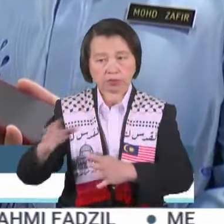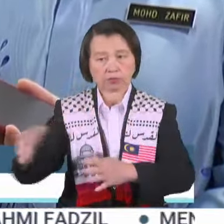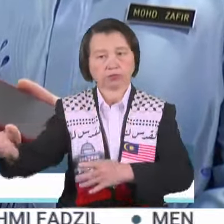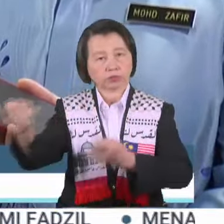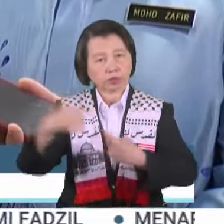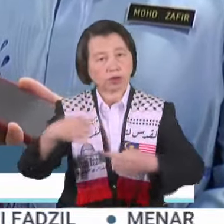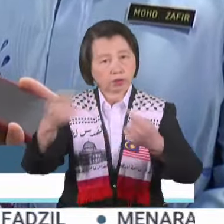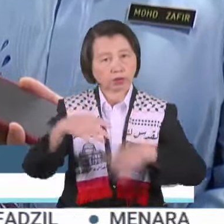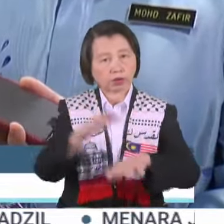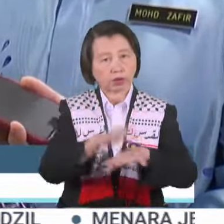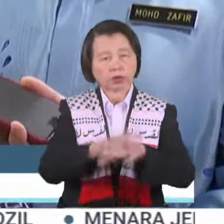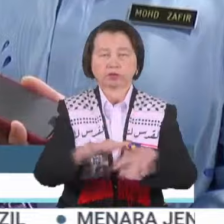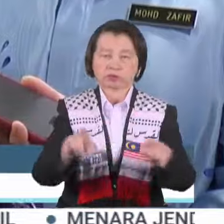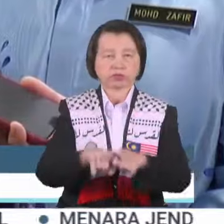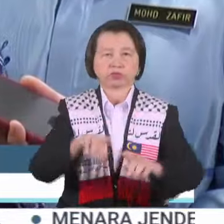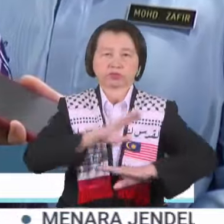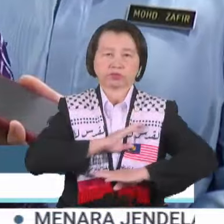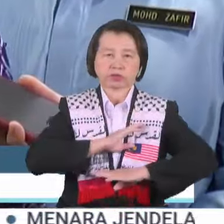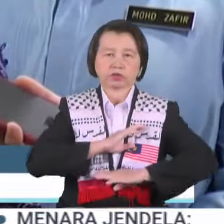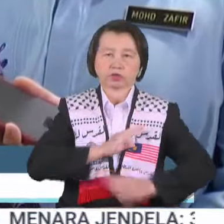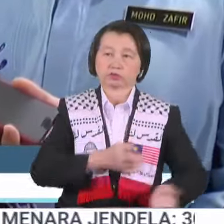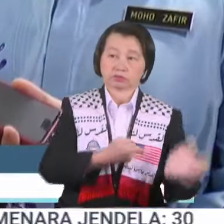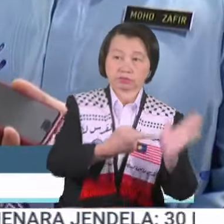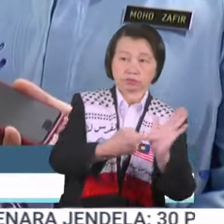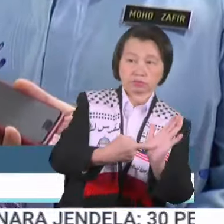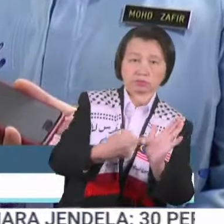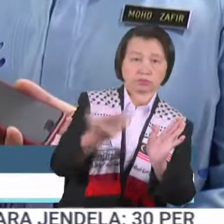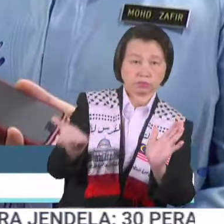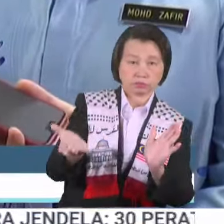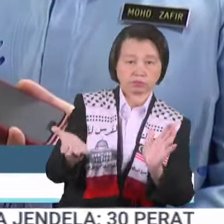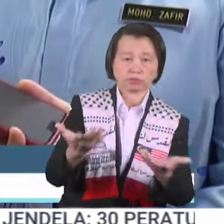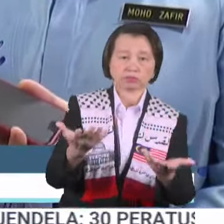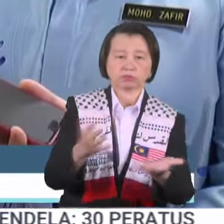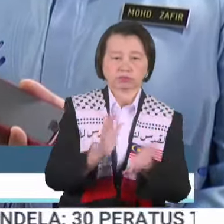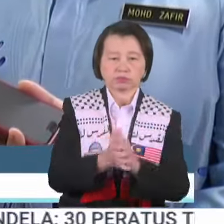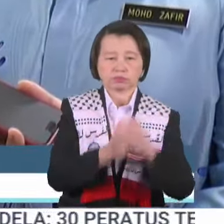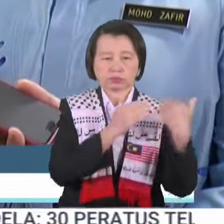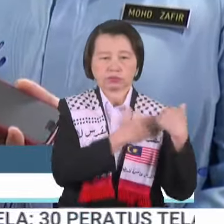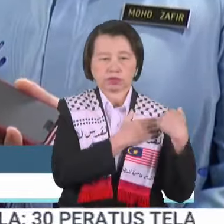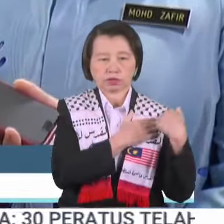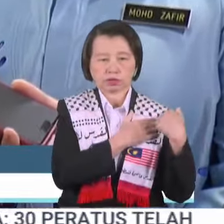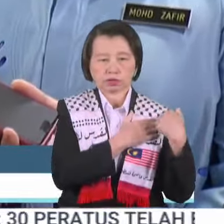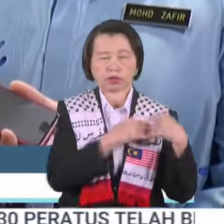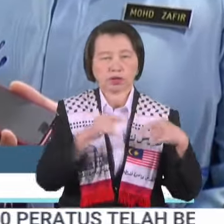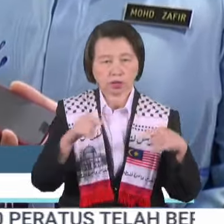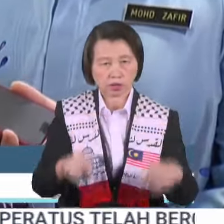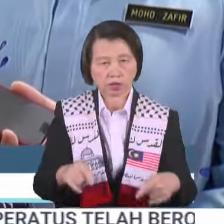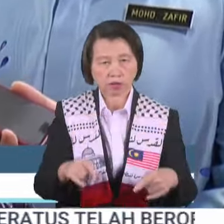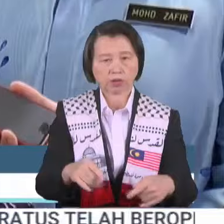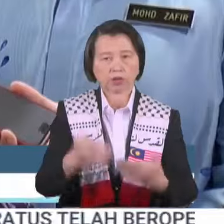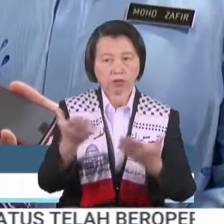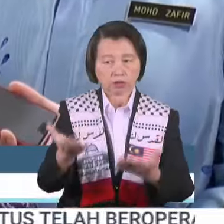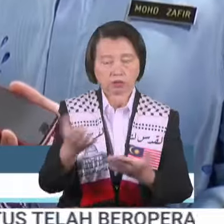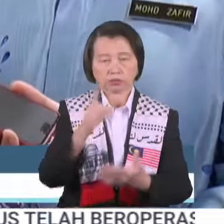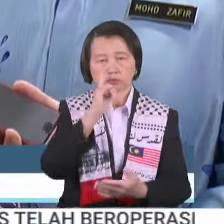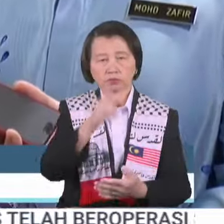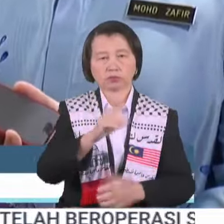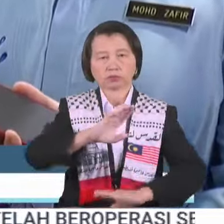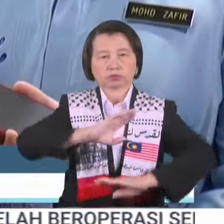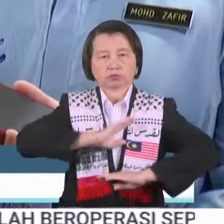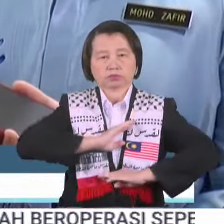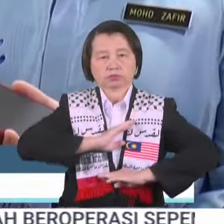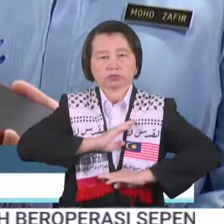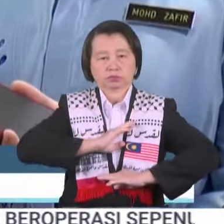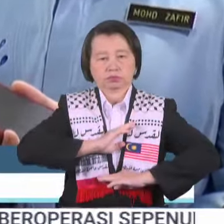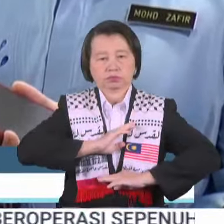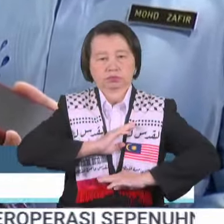hati dengan yang kita sajikan kepada mereka. Jadi tanggungjawab di NS Fest kali ini adalah memastikan kepuasan